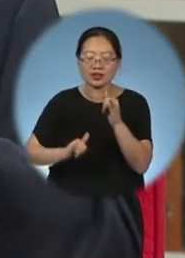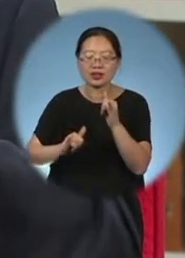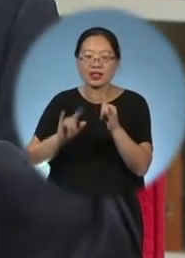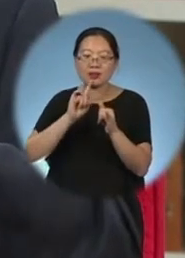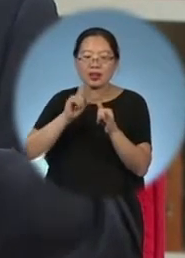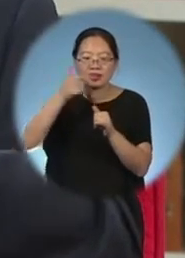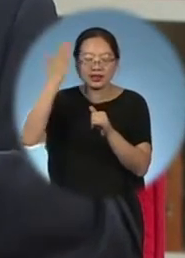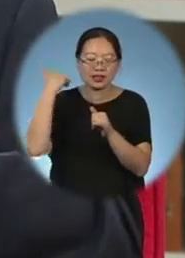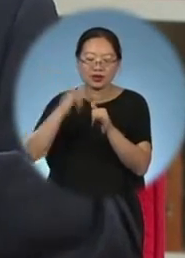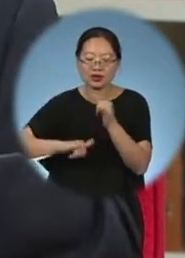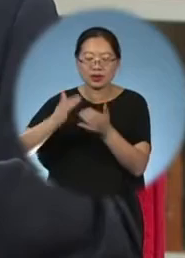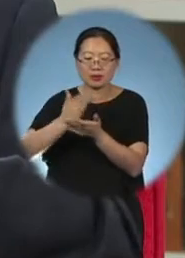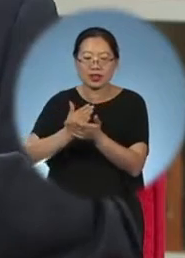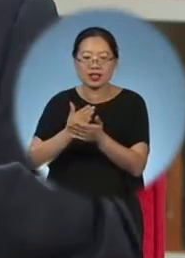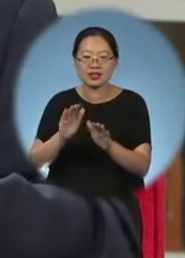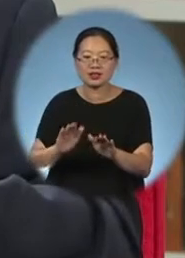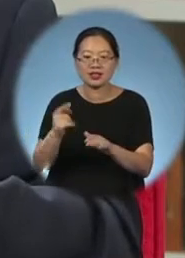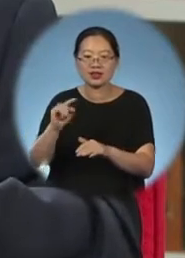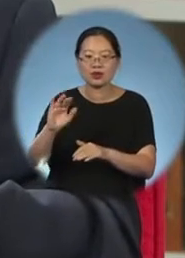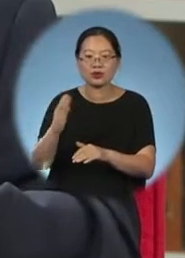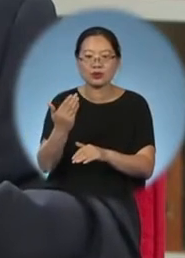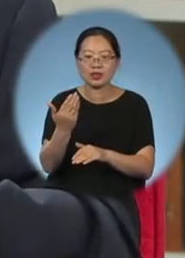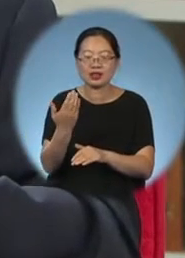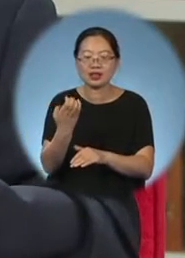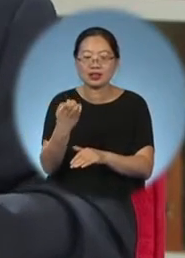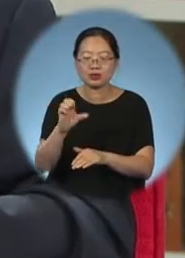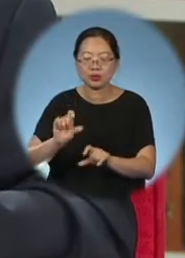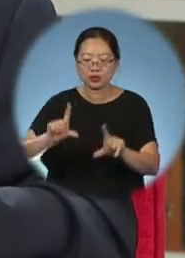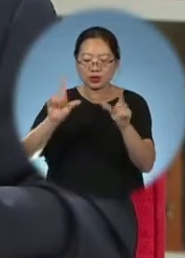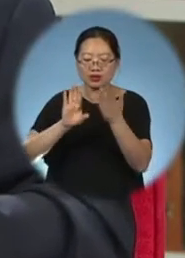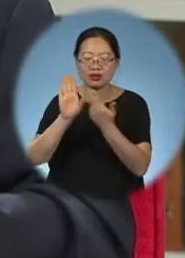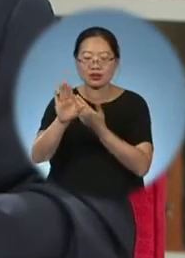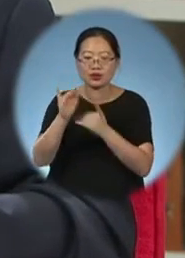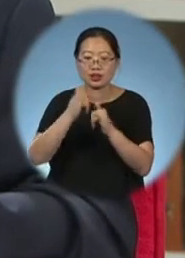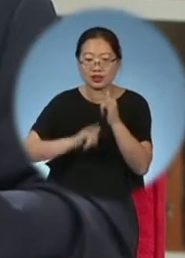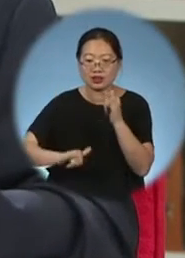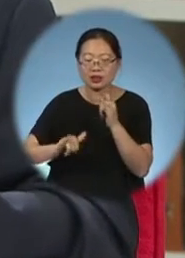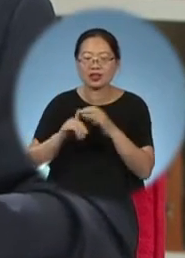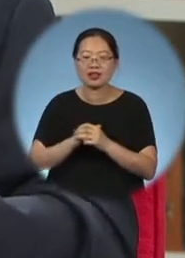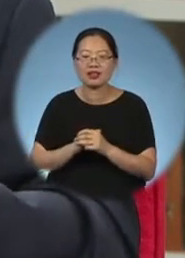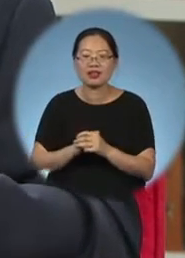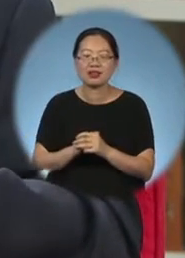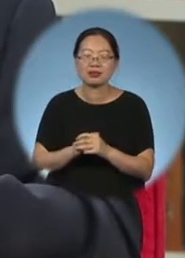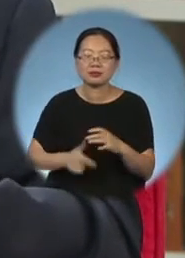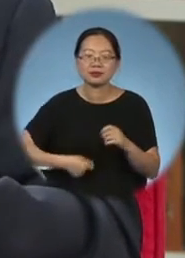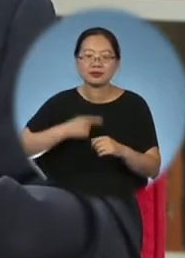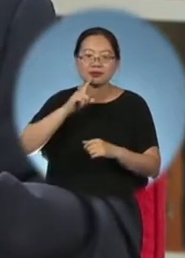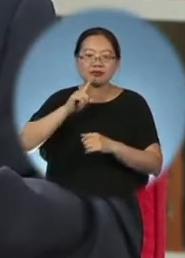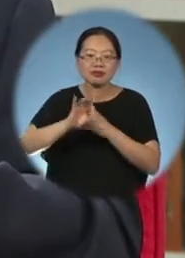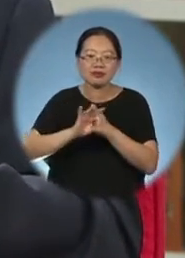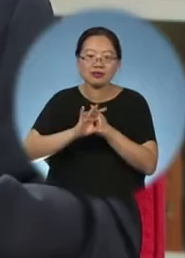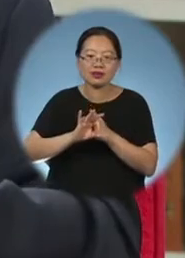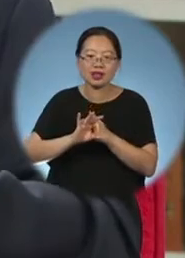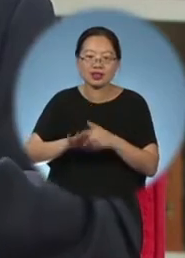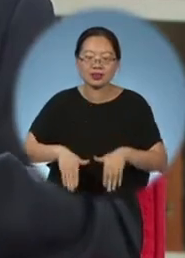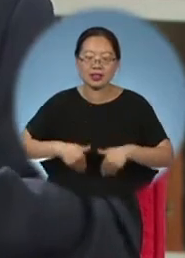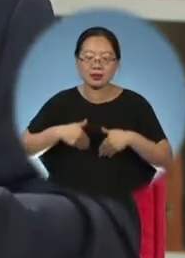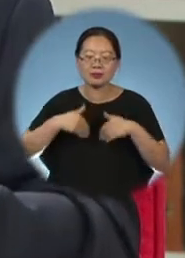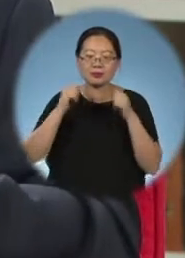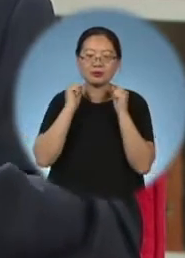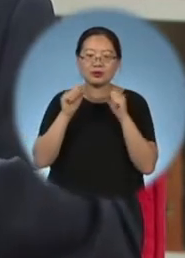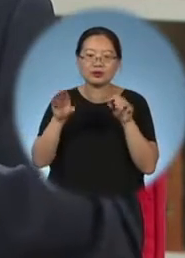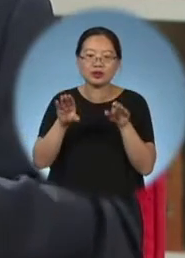뭐 옛날 역사가 아니고 이제 1945년 이후의 그 역사. 예. 이게 사실은 굉장히 그 남북